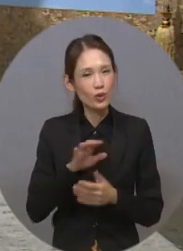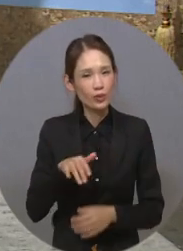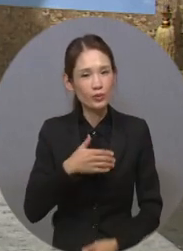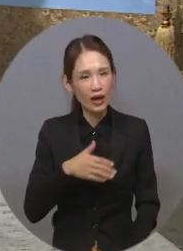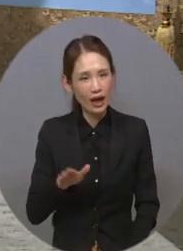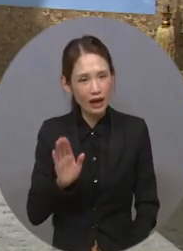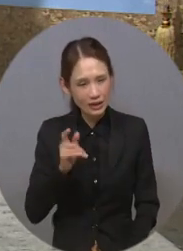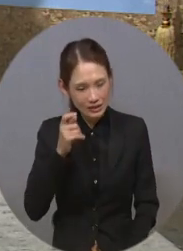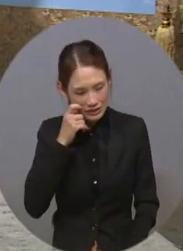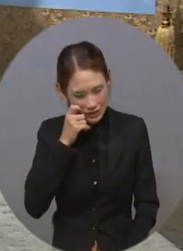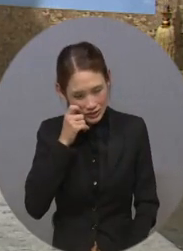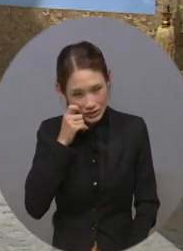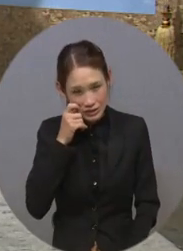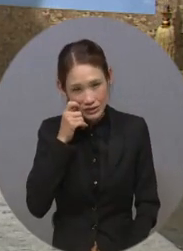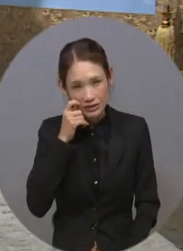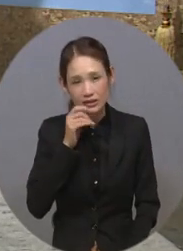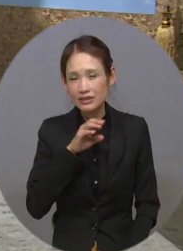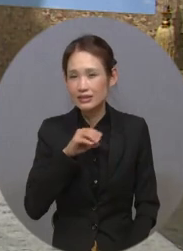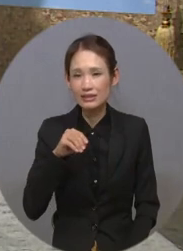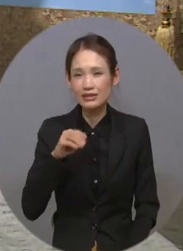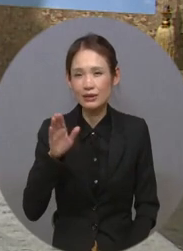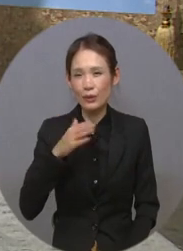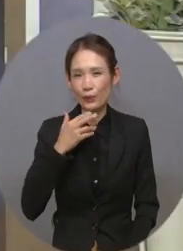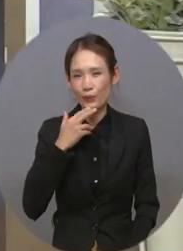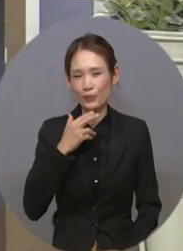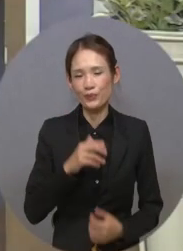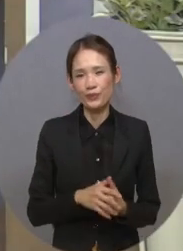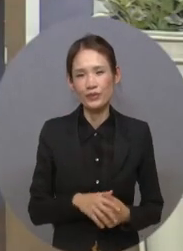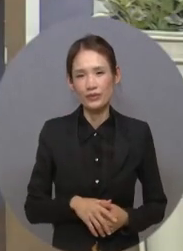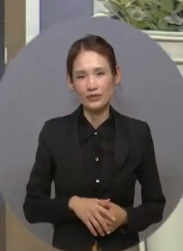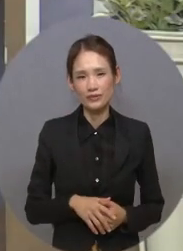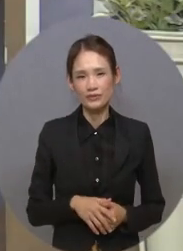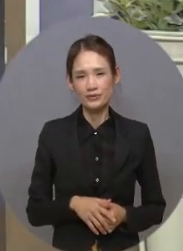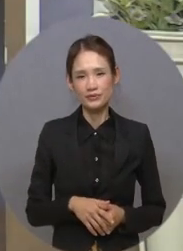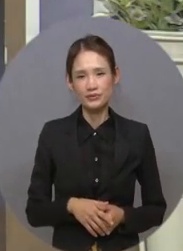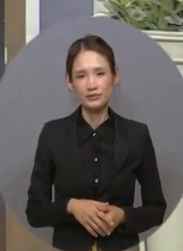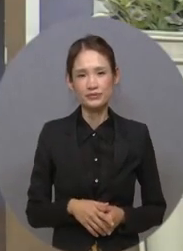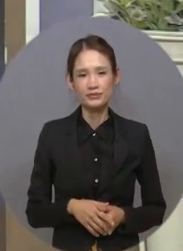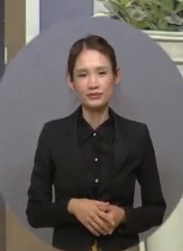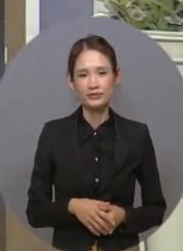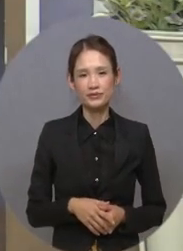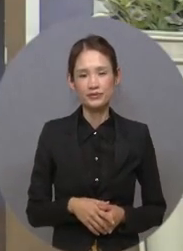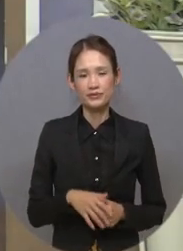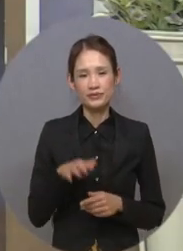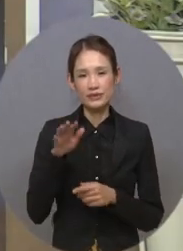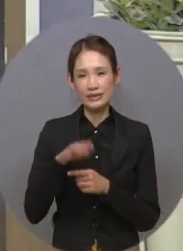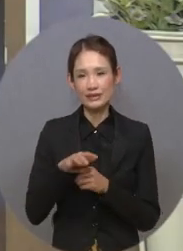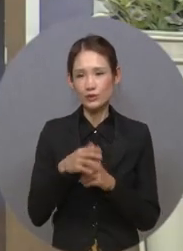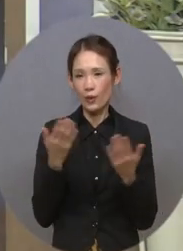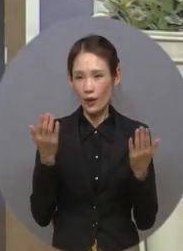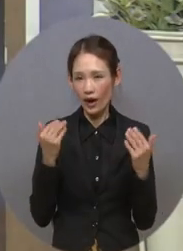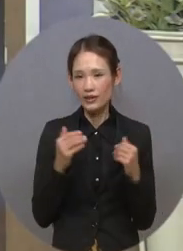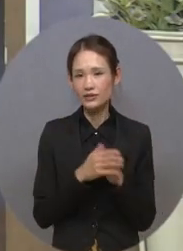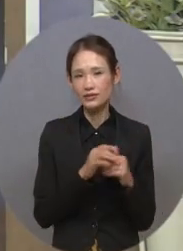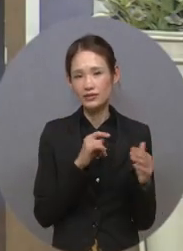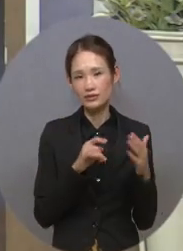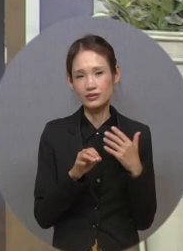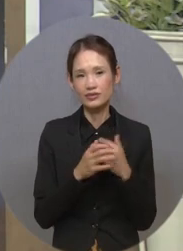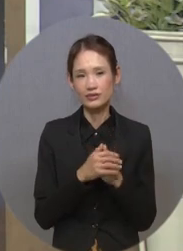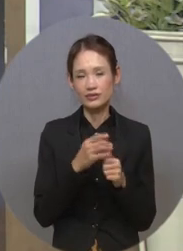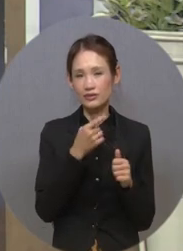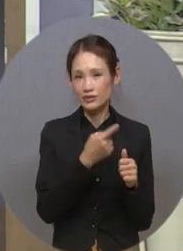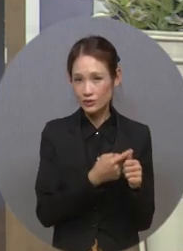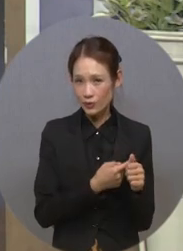없죠. 없잖아요. 예. 예. 흙 보기 참 힘든 세상이 네. 됐는데 사실 말씀하신 것처럼 이런 뭐 시골 학교라든지 네. 이런 데를 가게 된다면